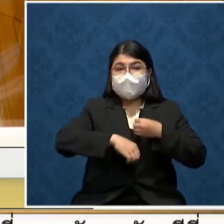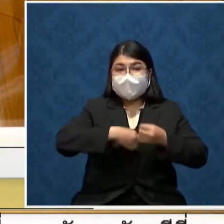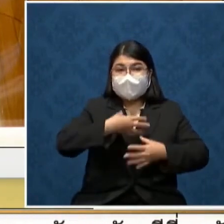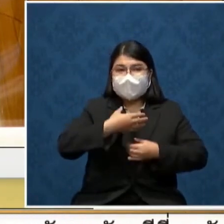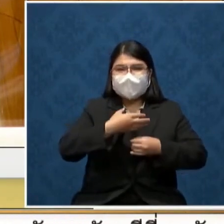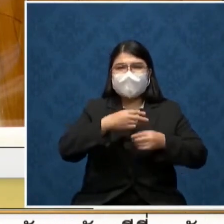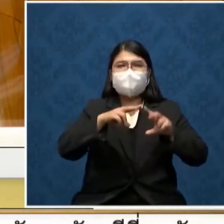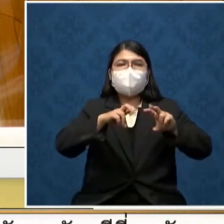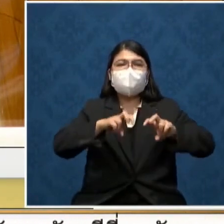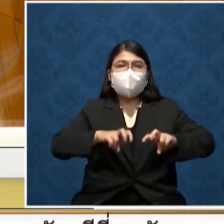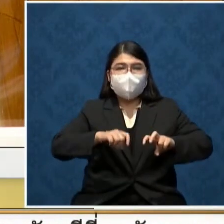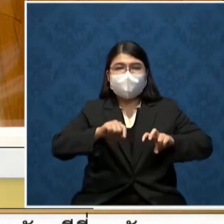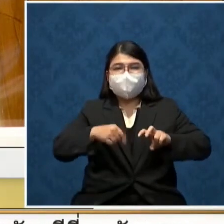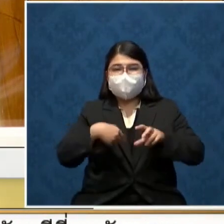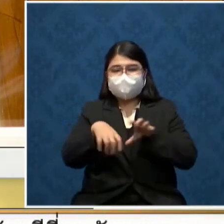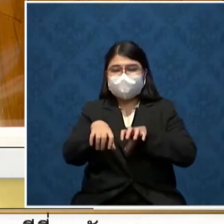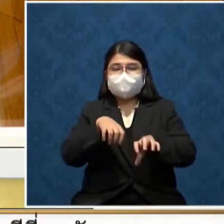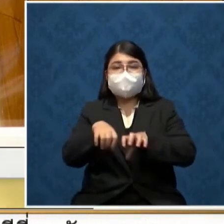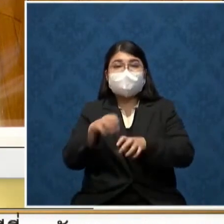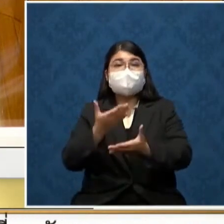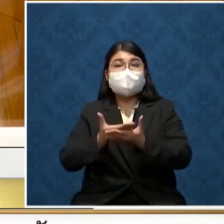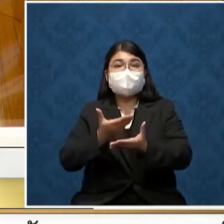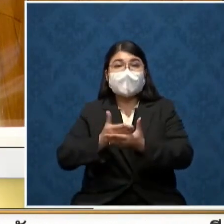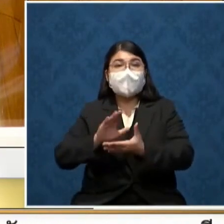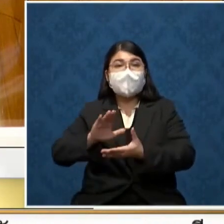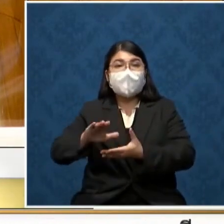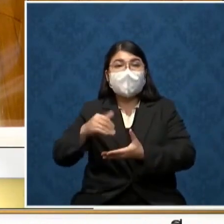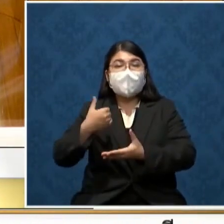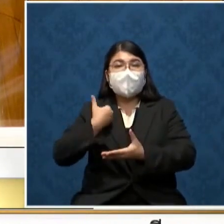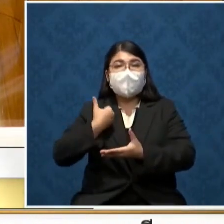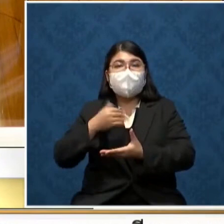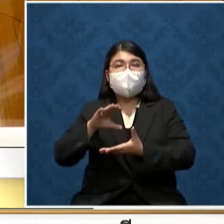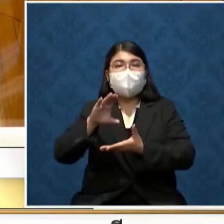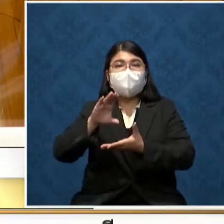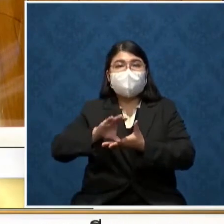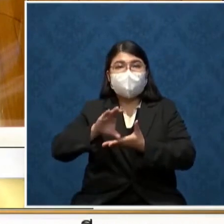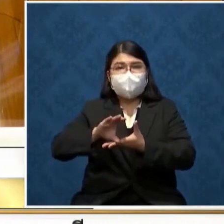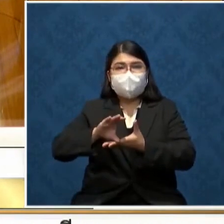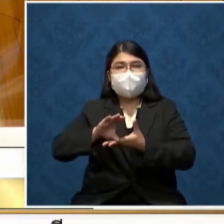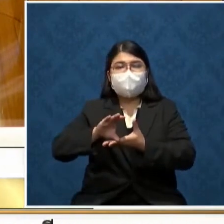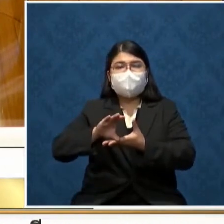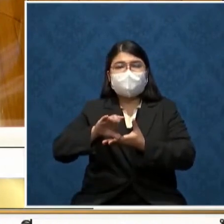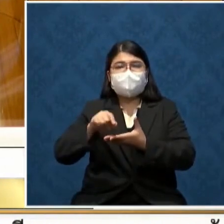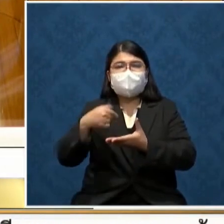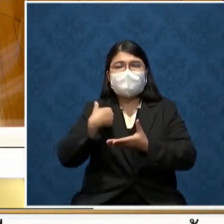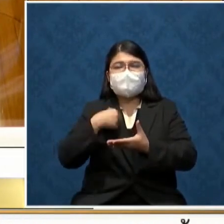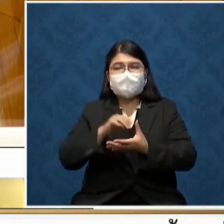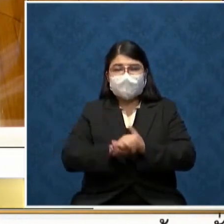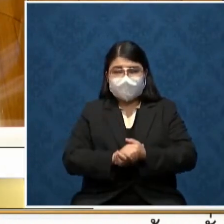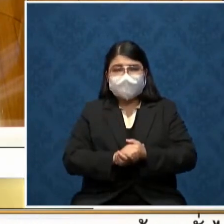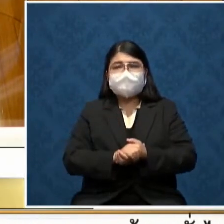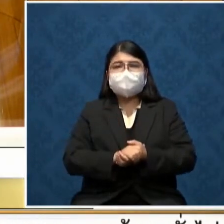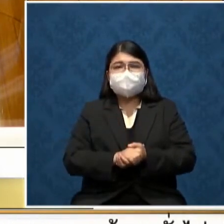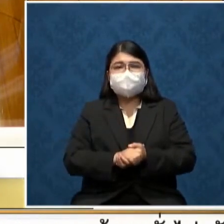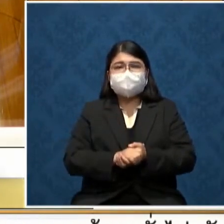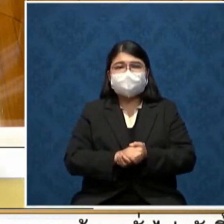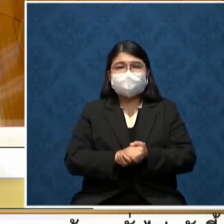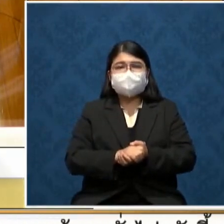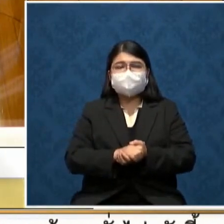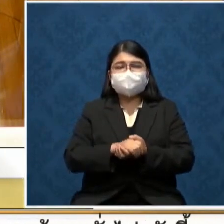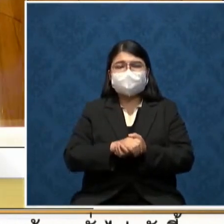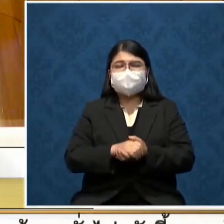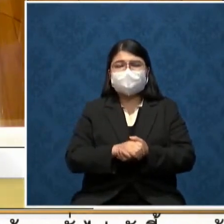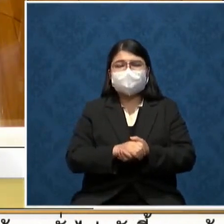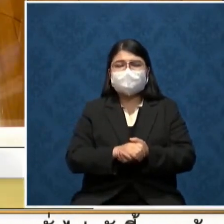จัดทำงบประมาณของสำนักงบประมาณที่มีต่อหน่วยรับงบประมาณนะครับในทุกภาคส่ว